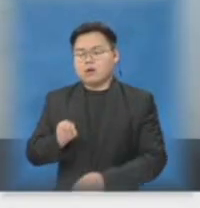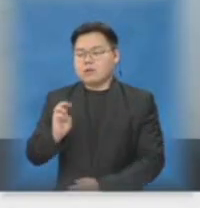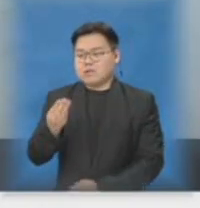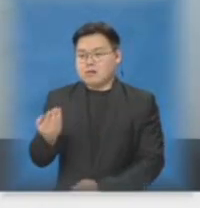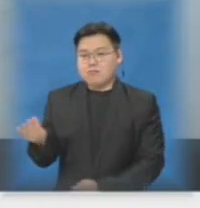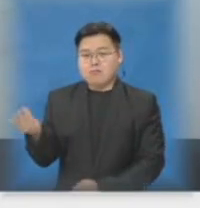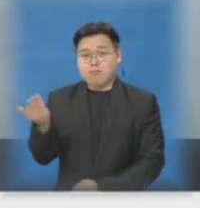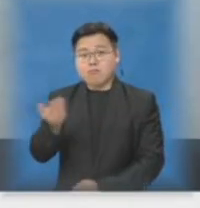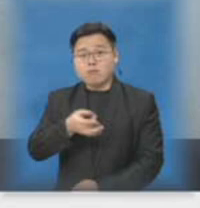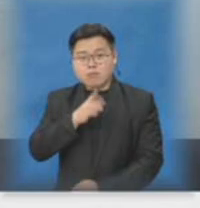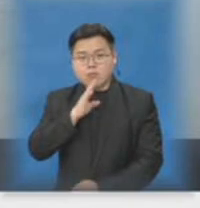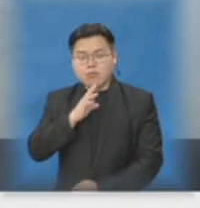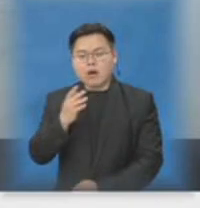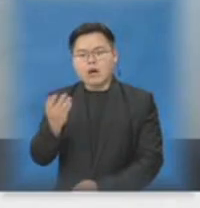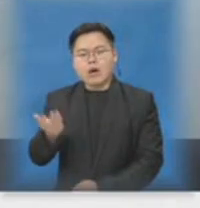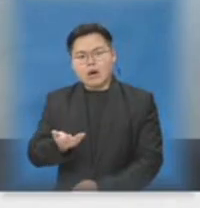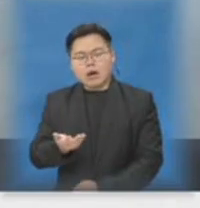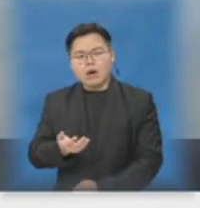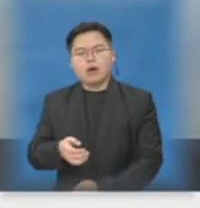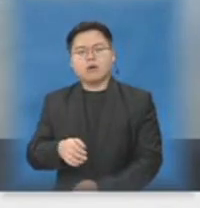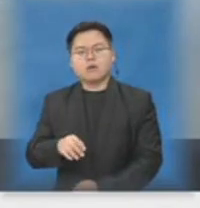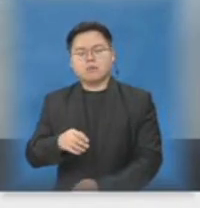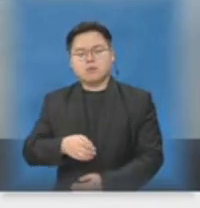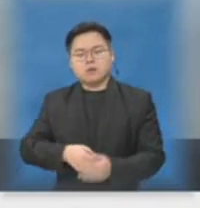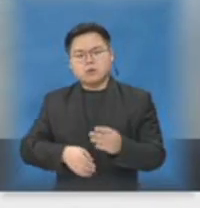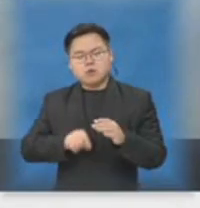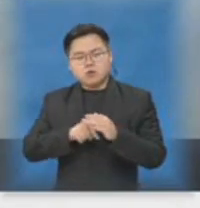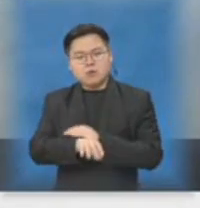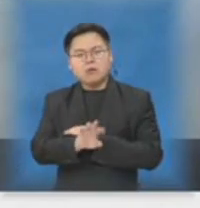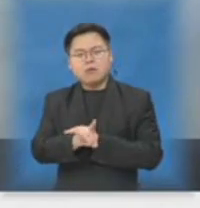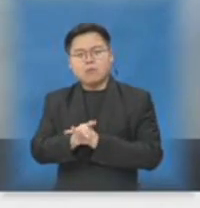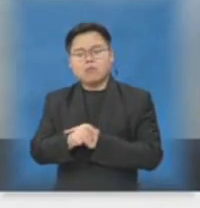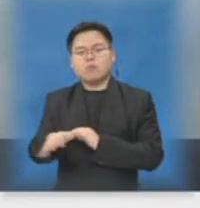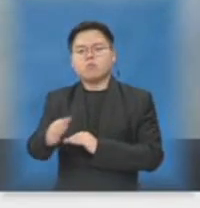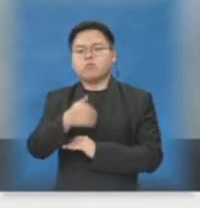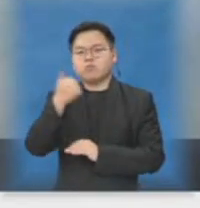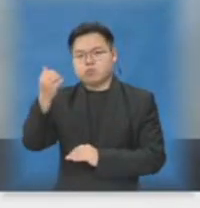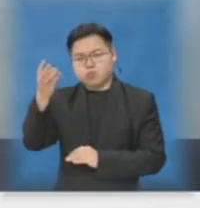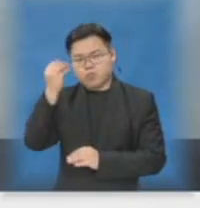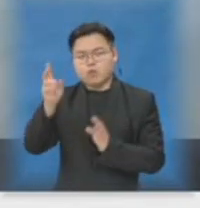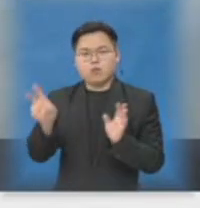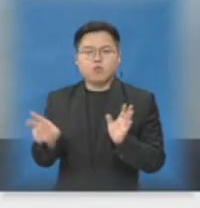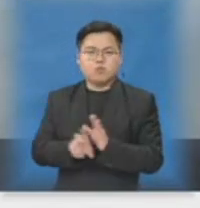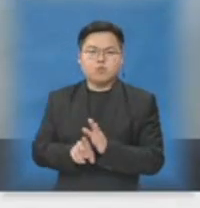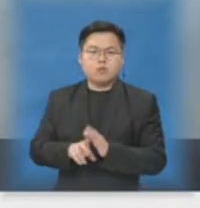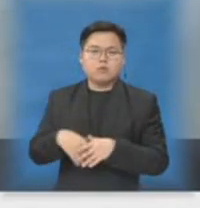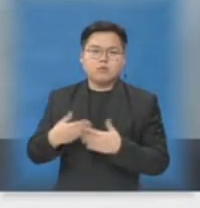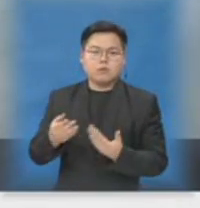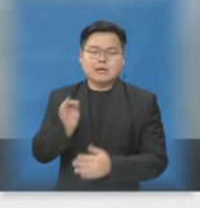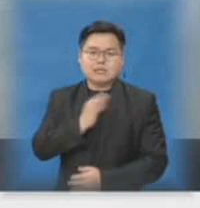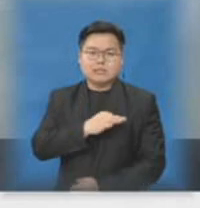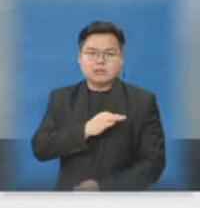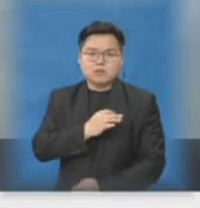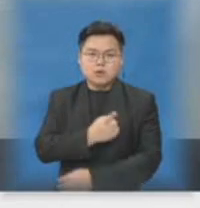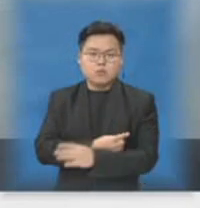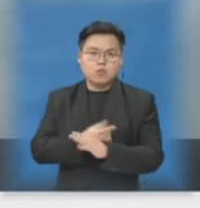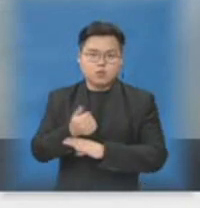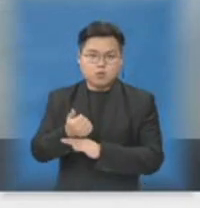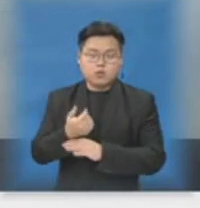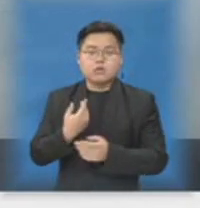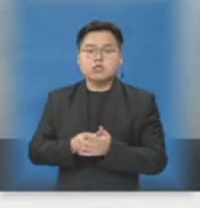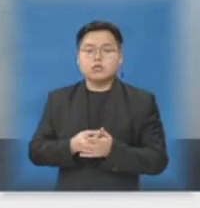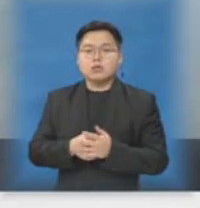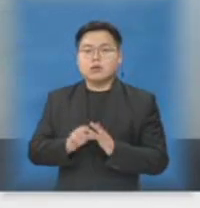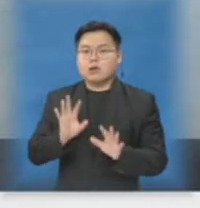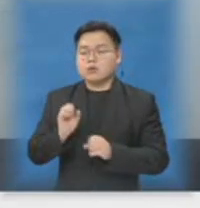иргэд маань одоо хаана очиж ямар хэмжээний одоо агуулгатай шалгалт өгч байгааг өөрчлөлт мэдтсэн байх юм. Бүрэн боломжийг бүрдүүлсэн байна. Тэр чухалгаараа одоо магадгүй